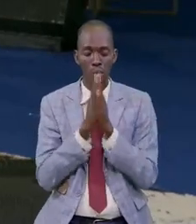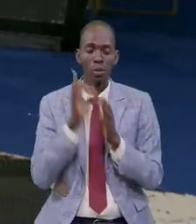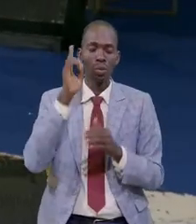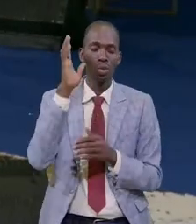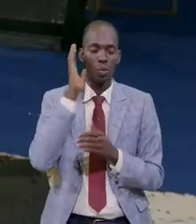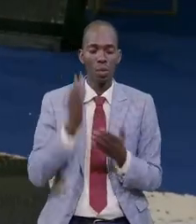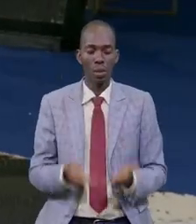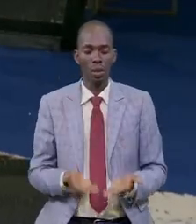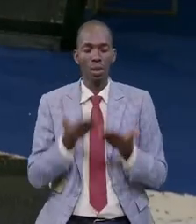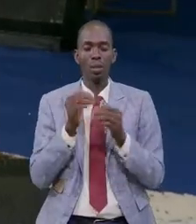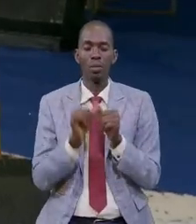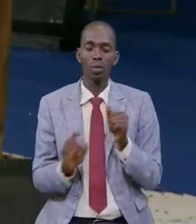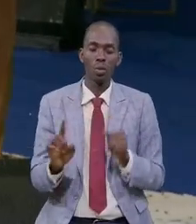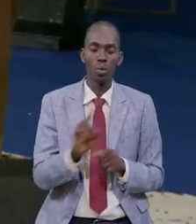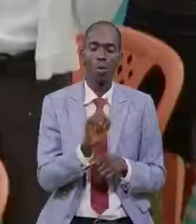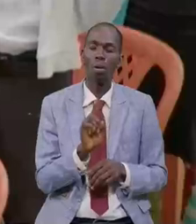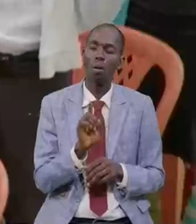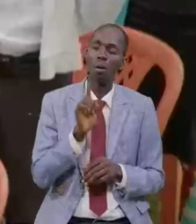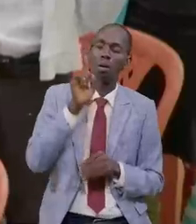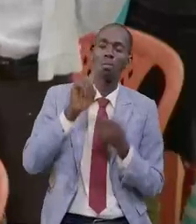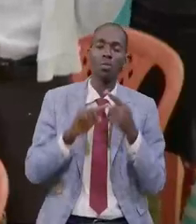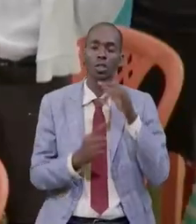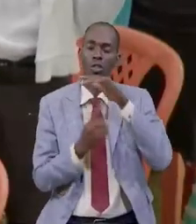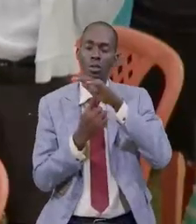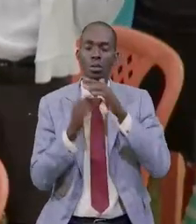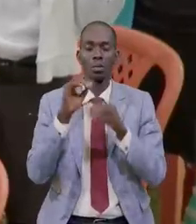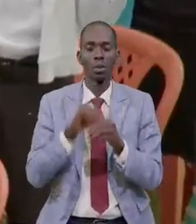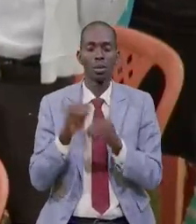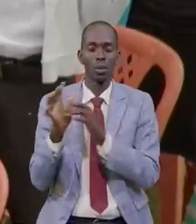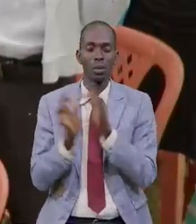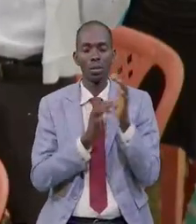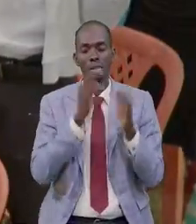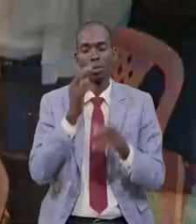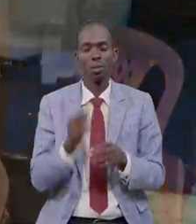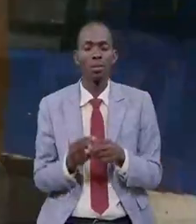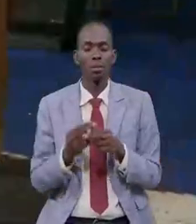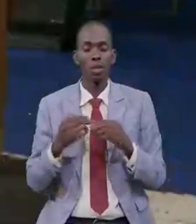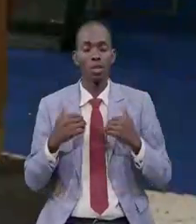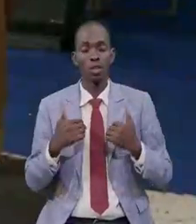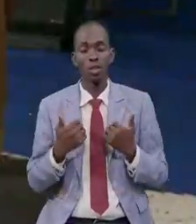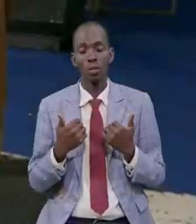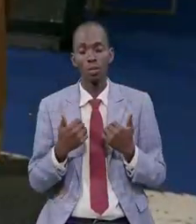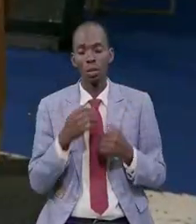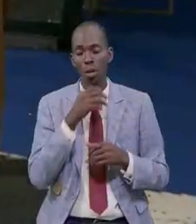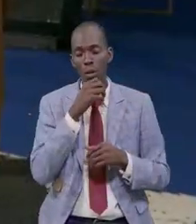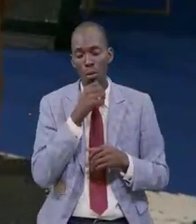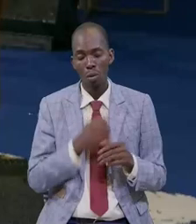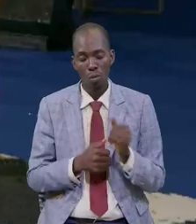élèves chacun maintenant au nom de Jésus jeune